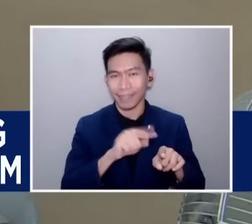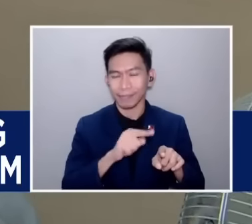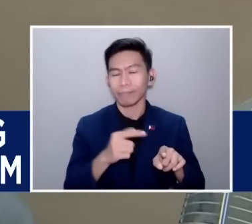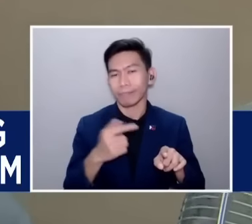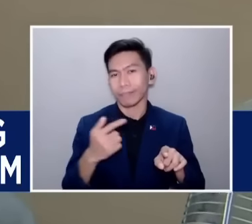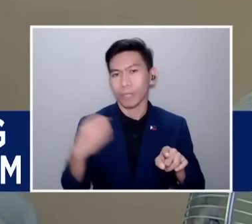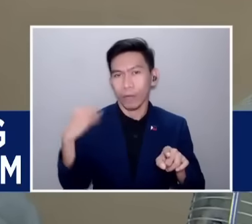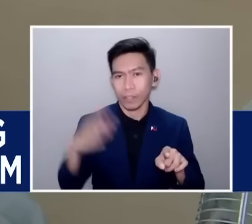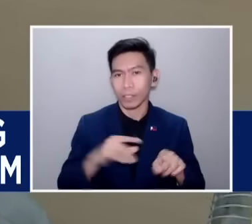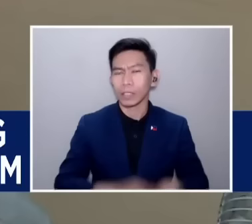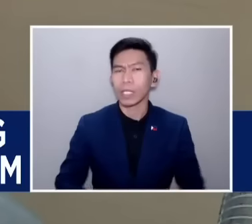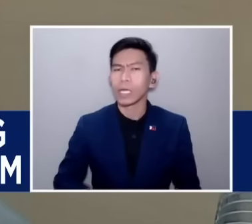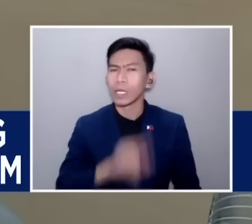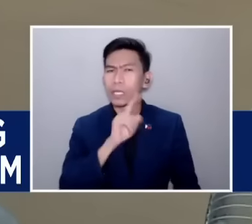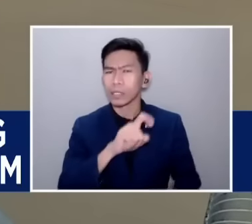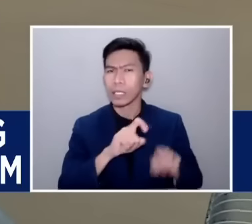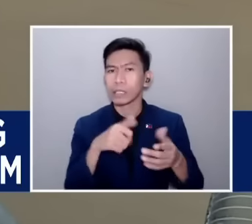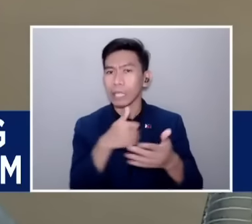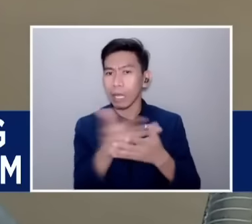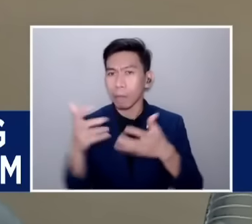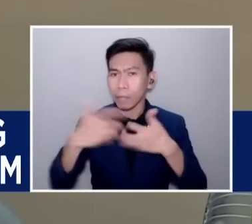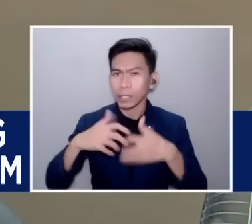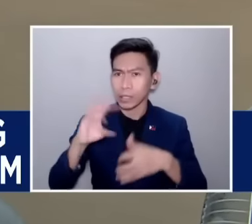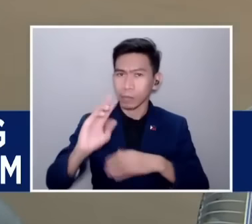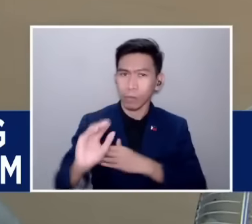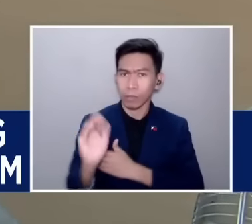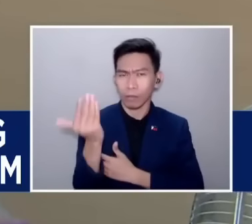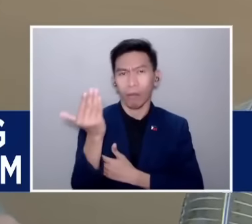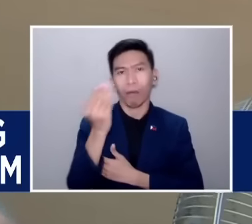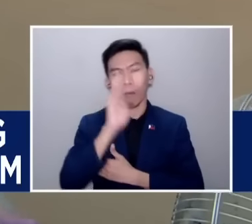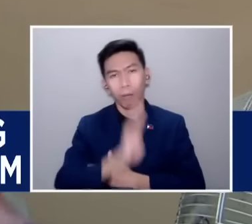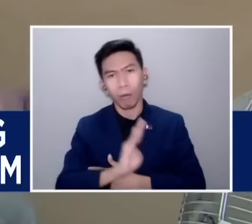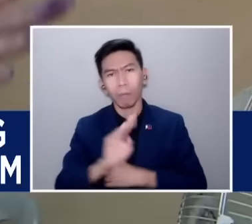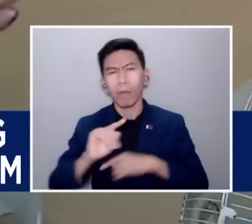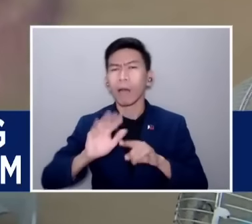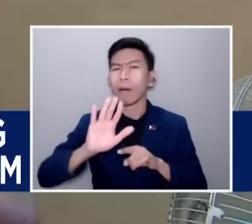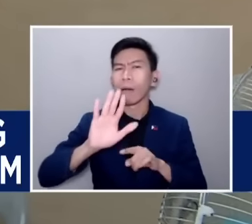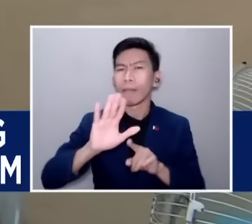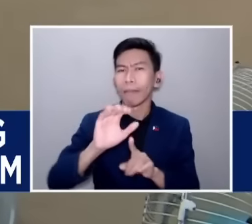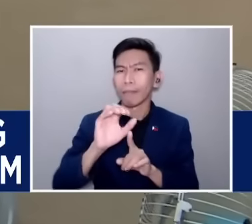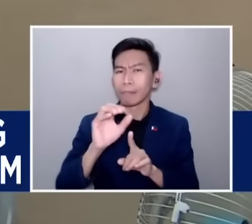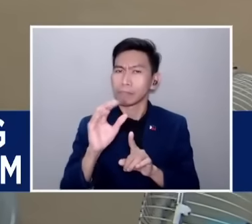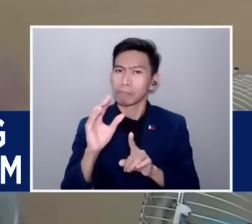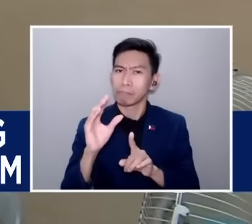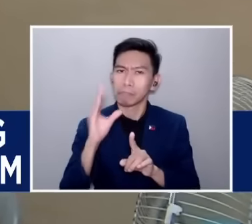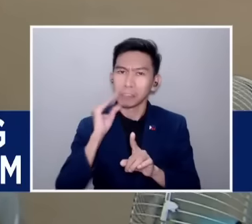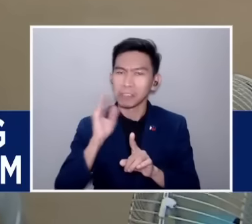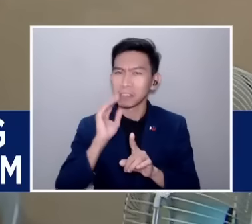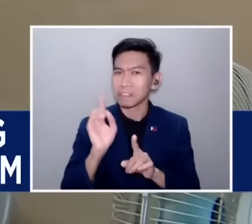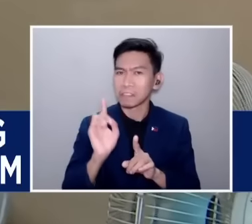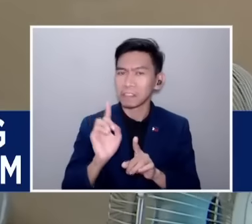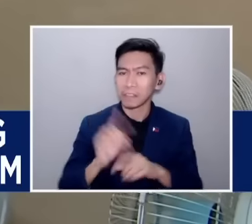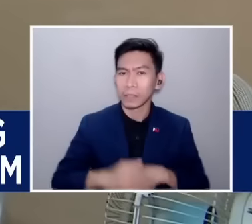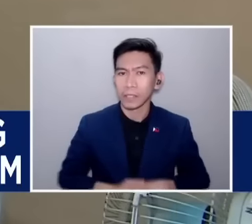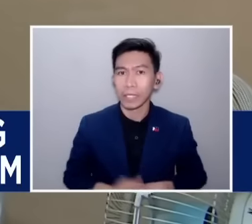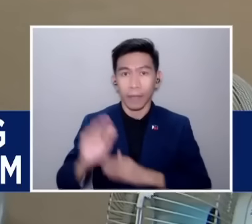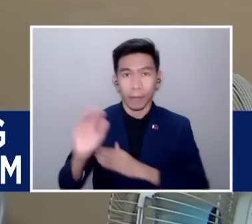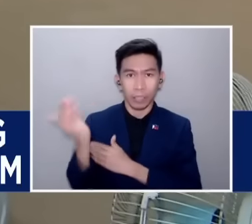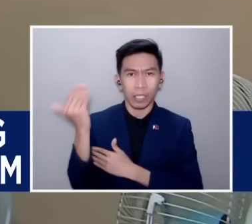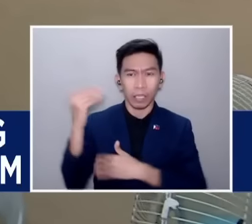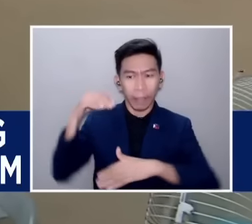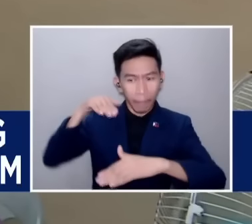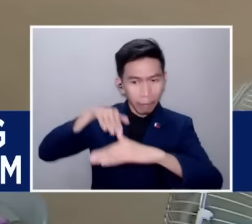BCMs, alas 6 pa lang sira na eh. Ito sa inyo, anong nangyari? Kaninang umaga, nagpe-paper jam na siya. Kaya pagdating nung